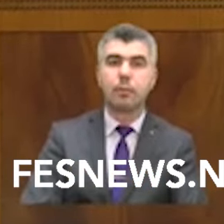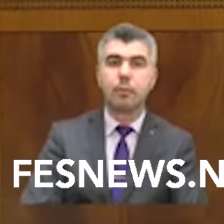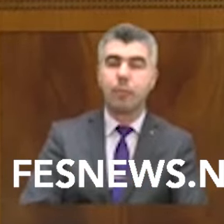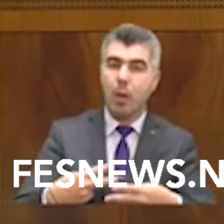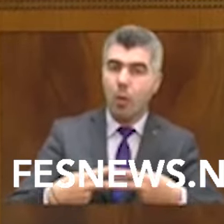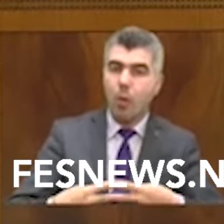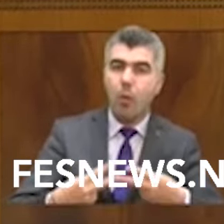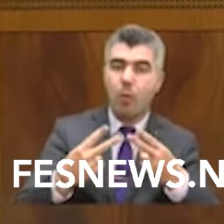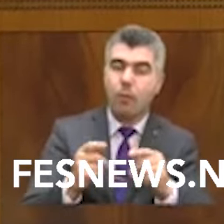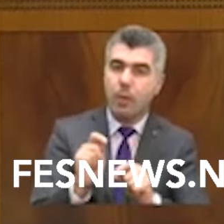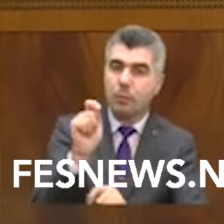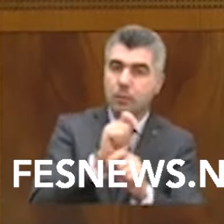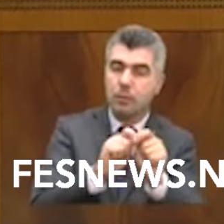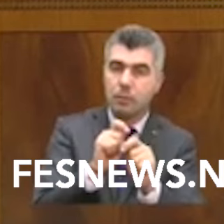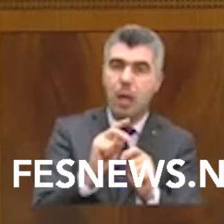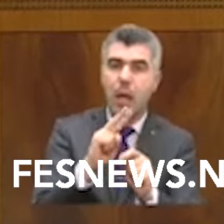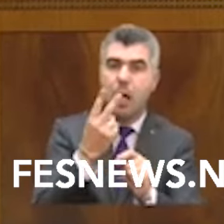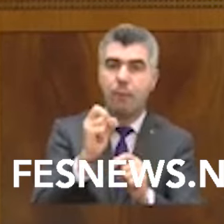الإنجاز دياله فعليا في